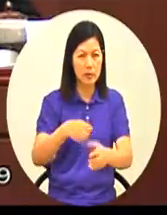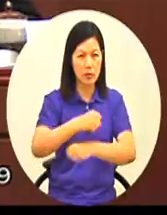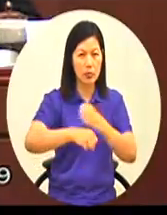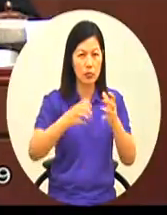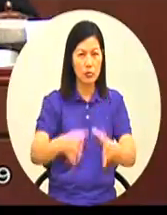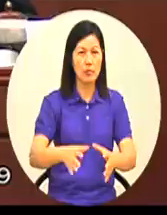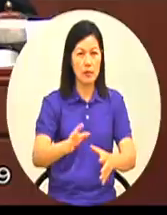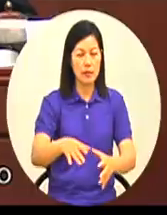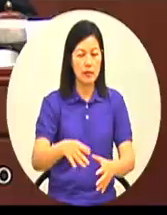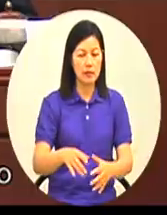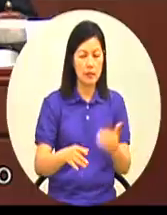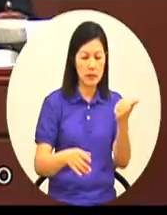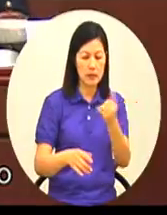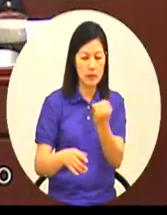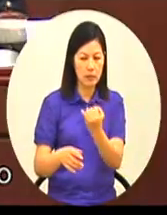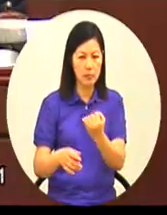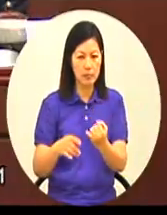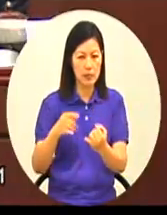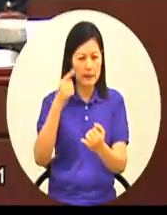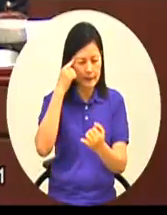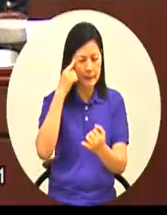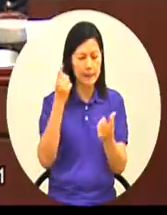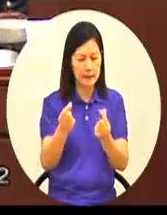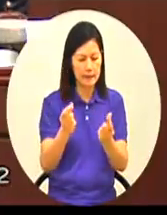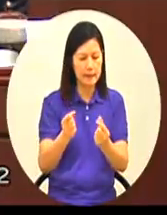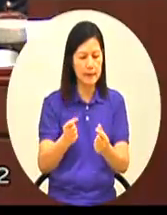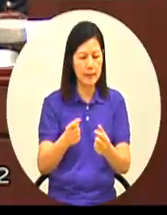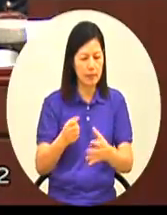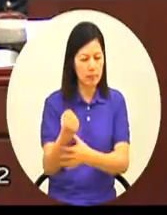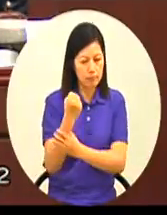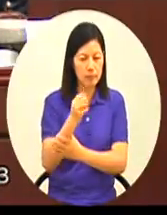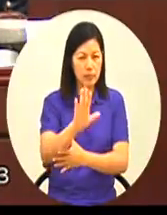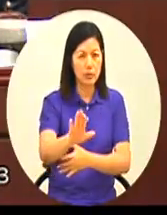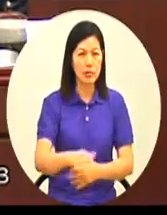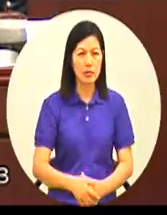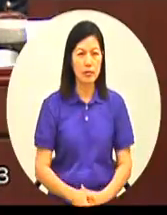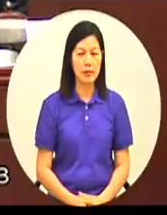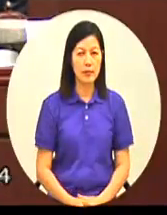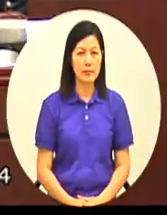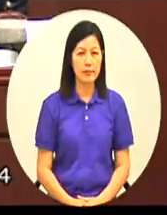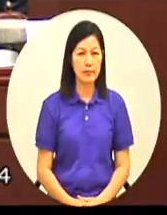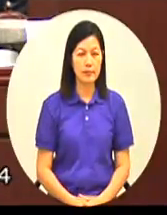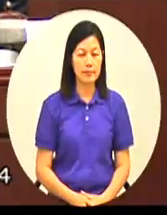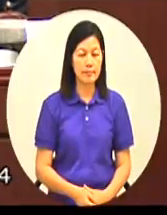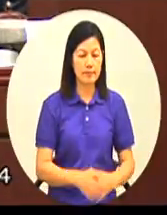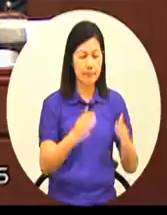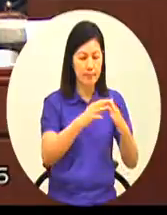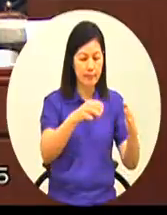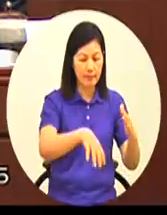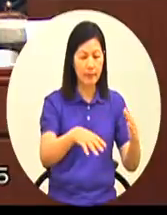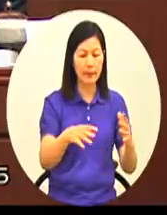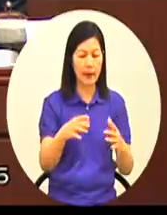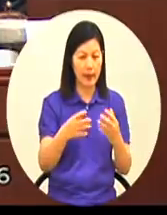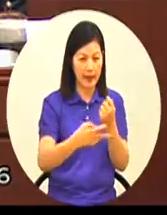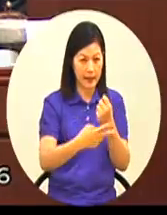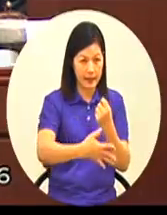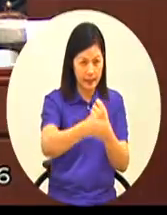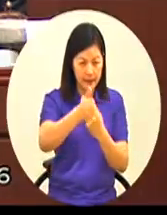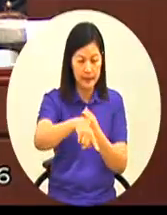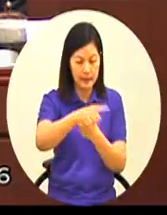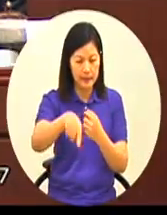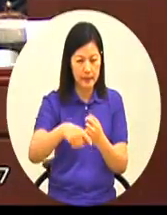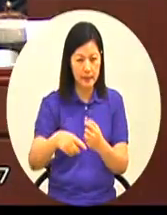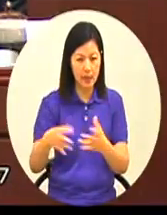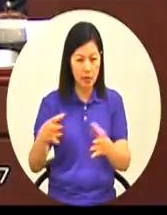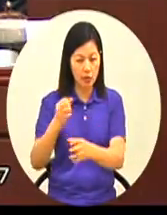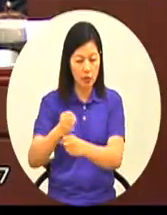同的上面的一个努力。那另外就是说有关于刚才议员有提到 邻 里长还有我们的同仁的部分，我们已经也